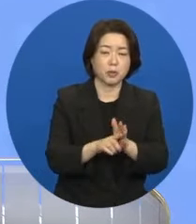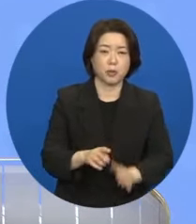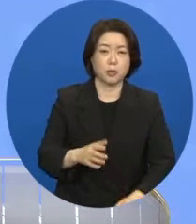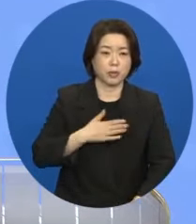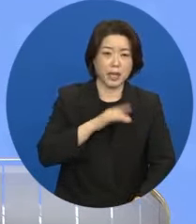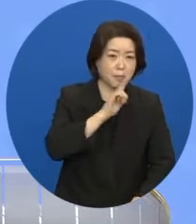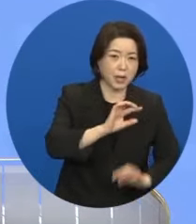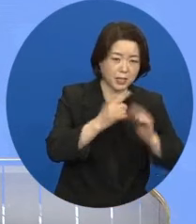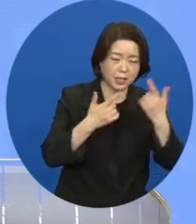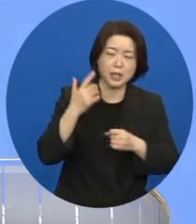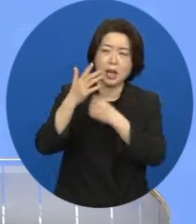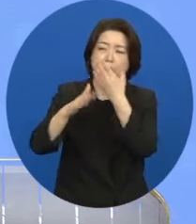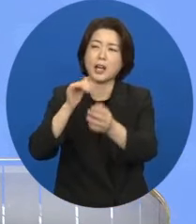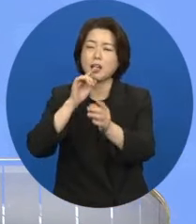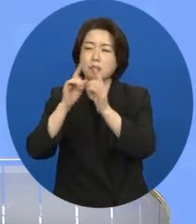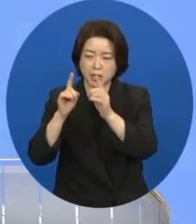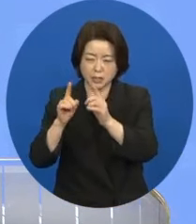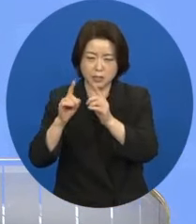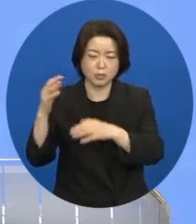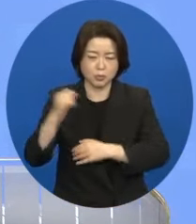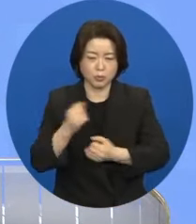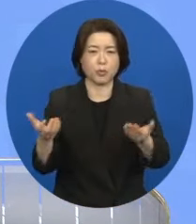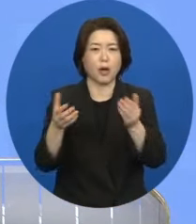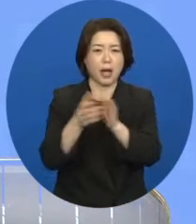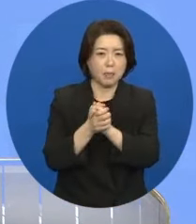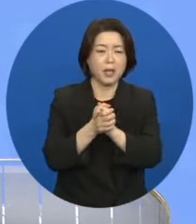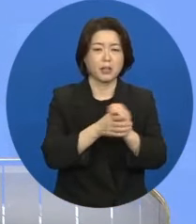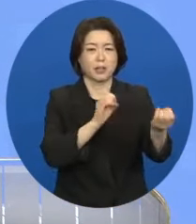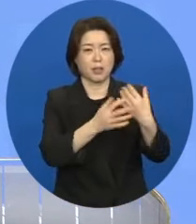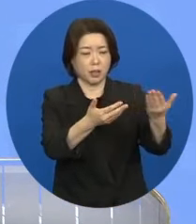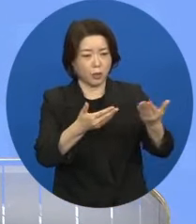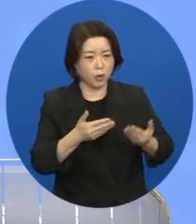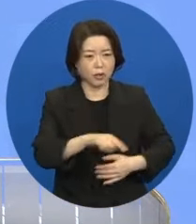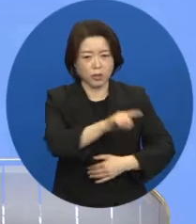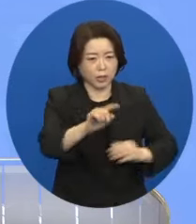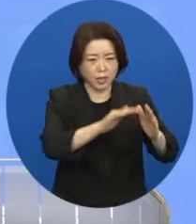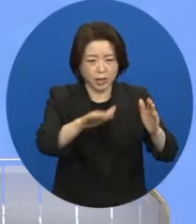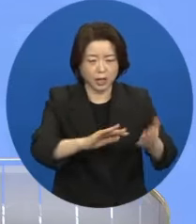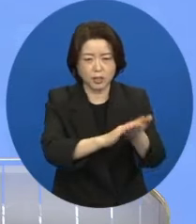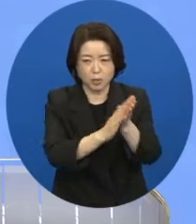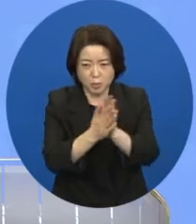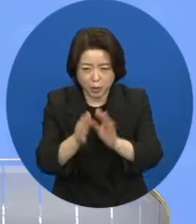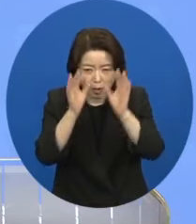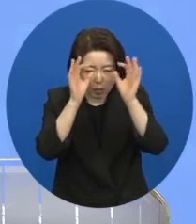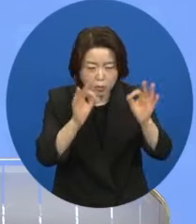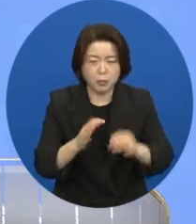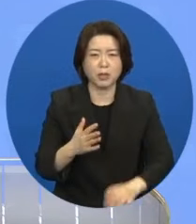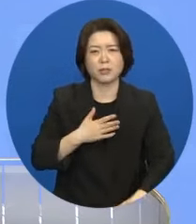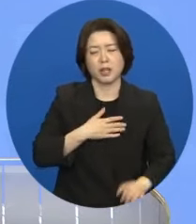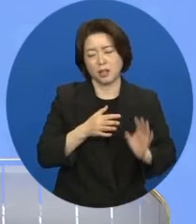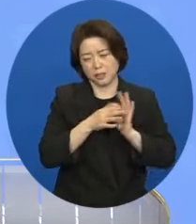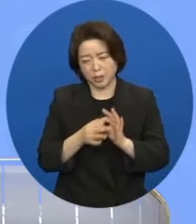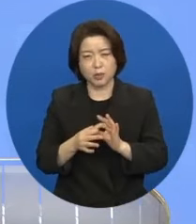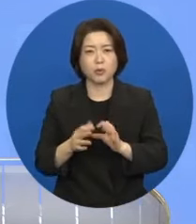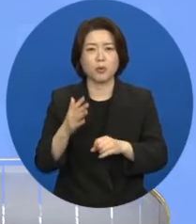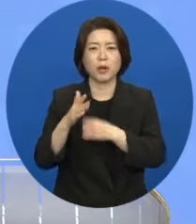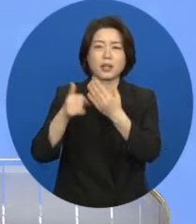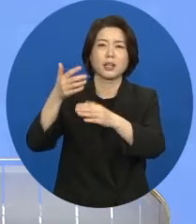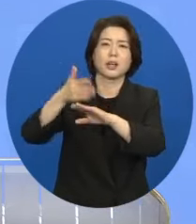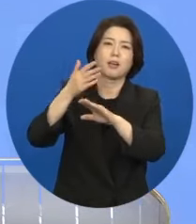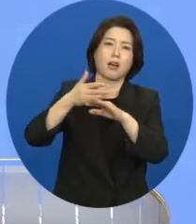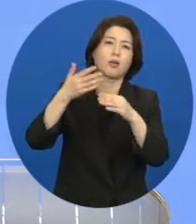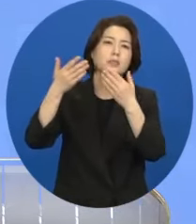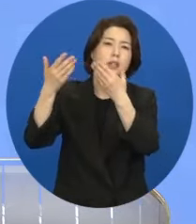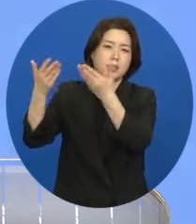믿고 아멘하여 그렇게 변화되어지는 가정을 볼 때마다 저는 끊임없이 하나님께 감사할